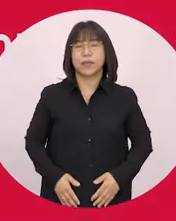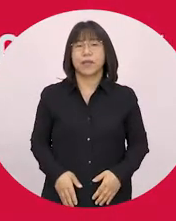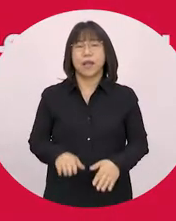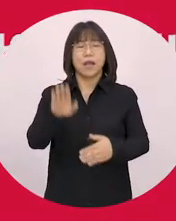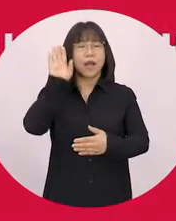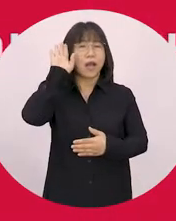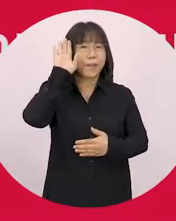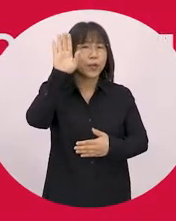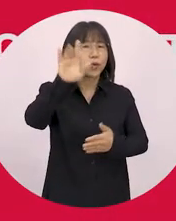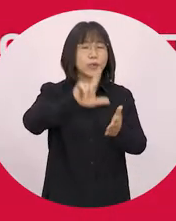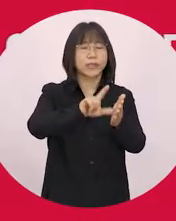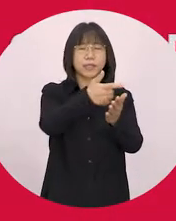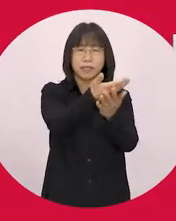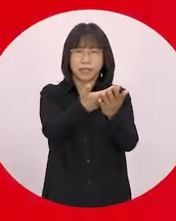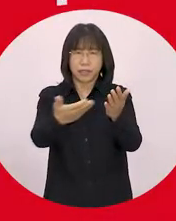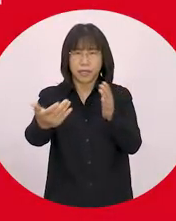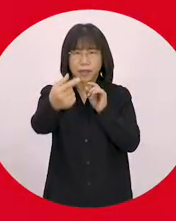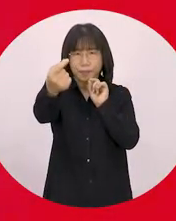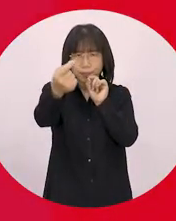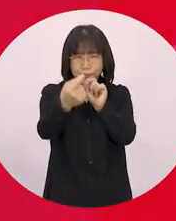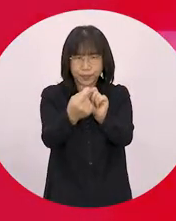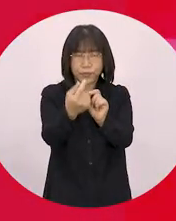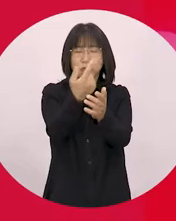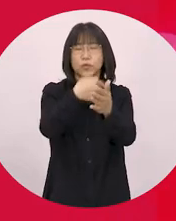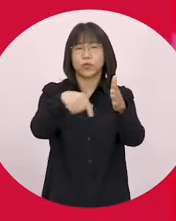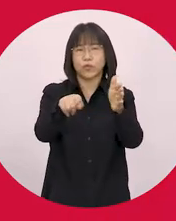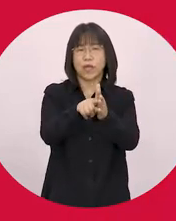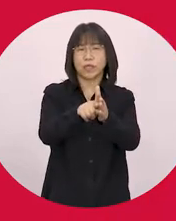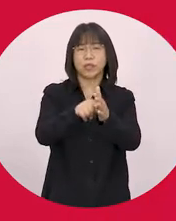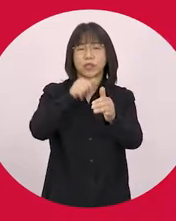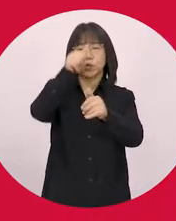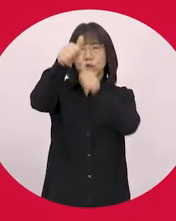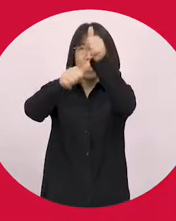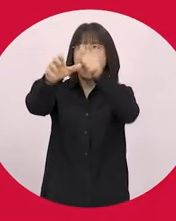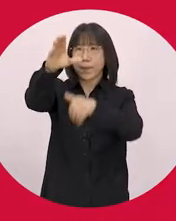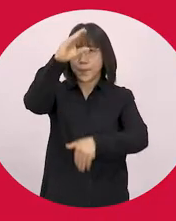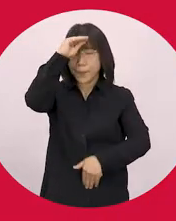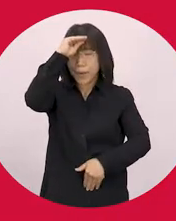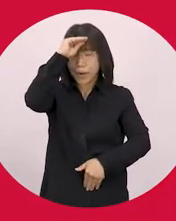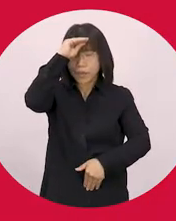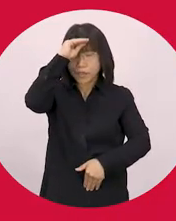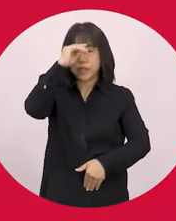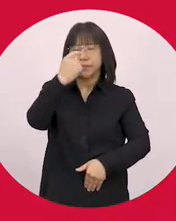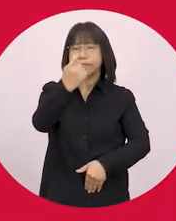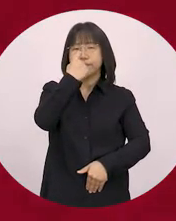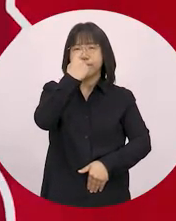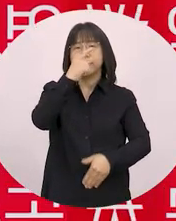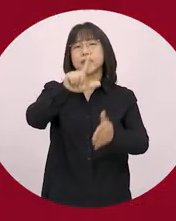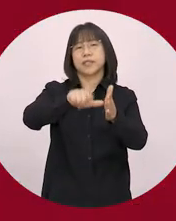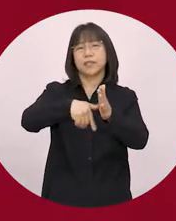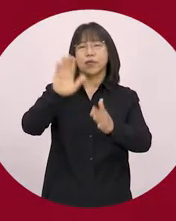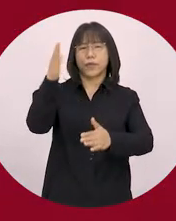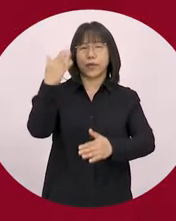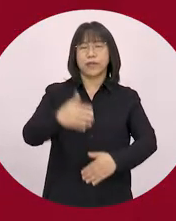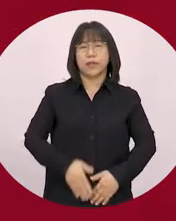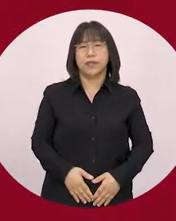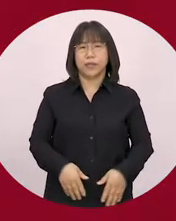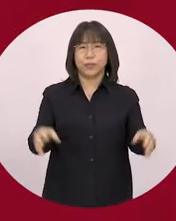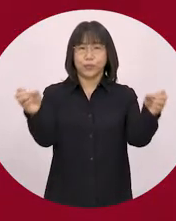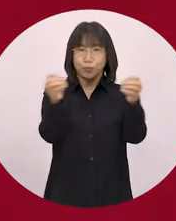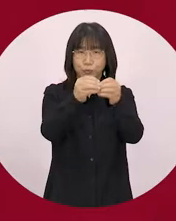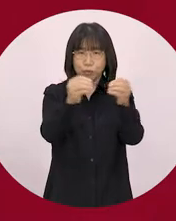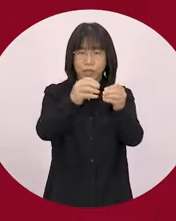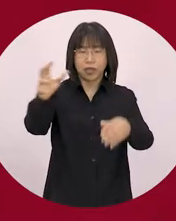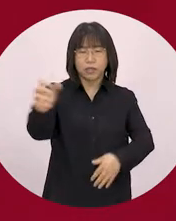역사를 읽고 다가 올 뉴 노멀 을 대비하는 인문학적 지혜를 선조들에게 배우는 소중한 시간이 될 것입니다